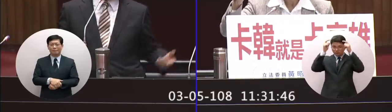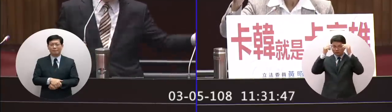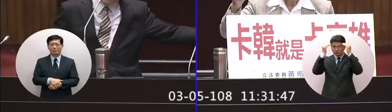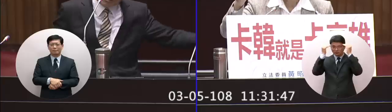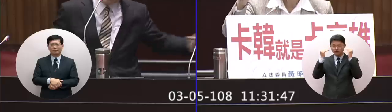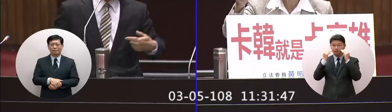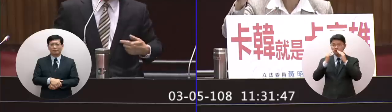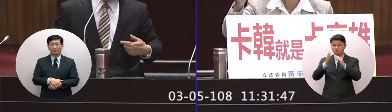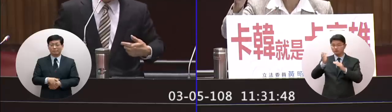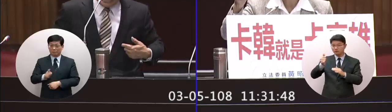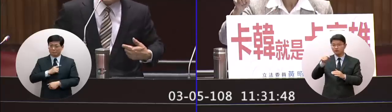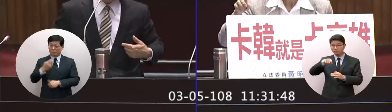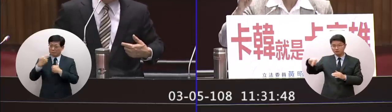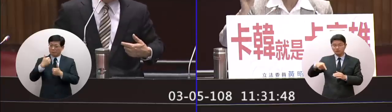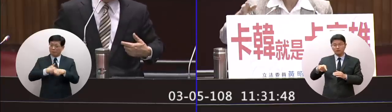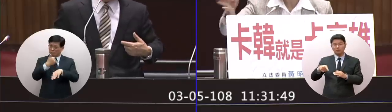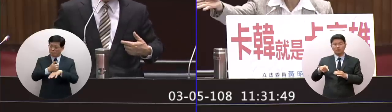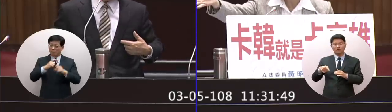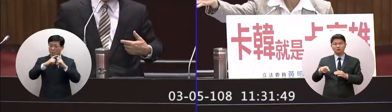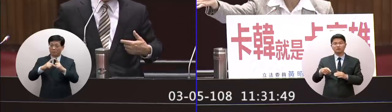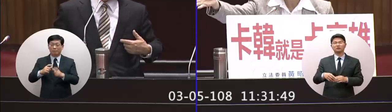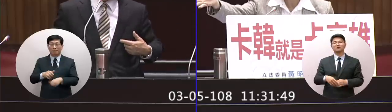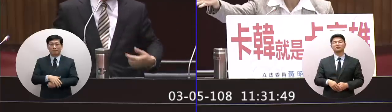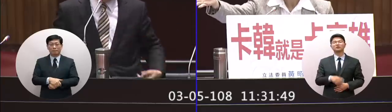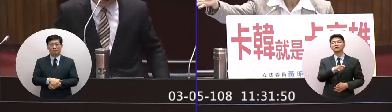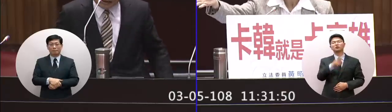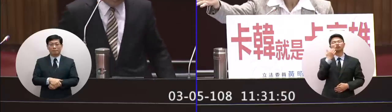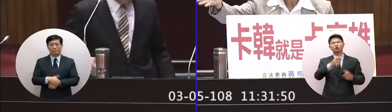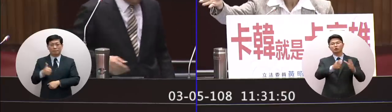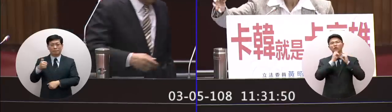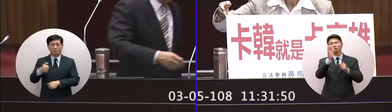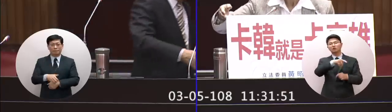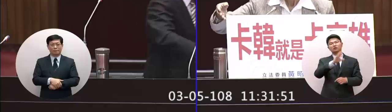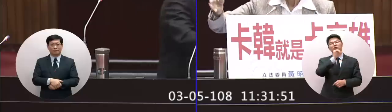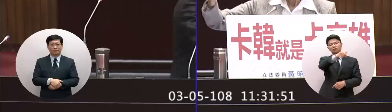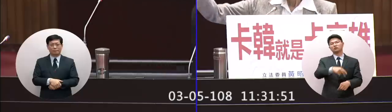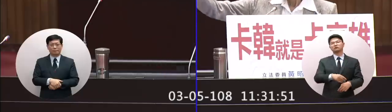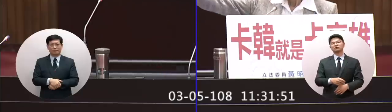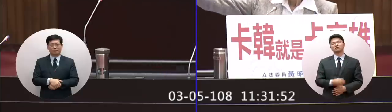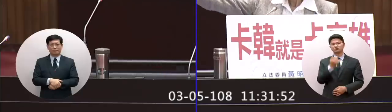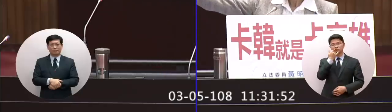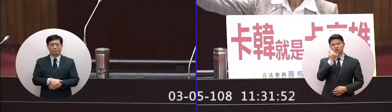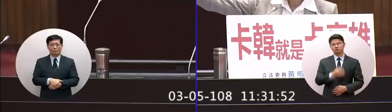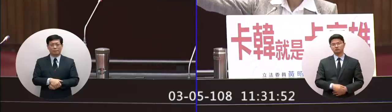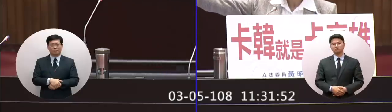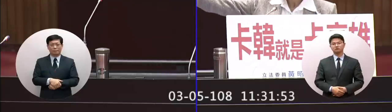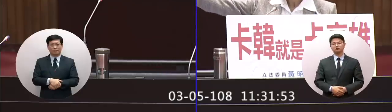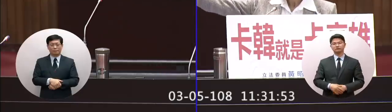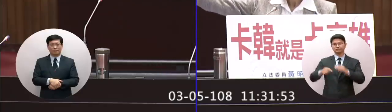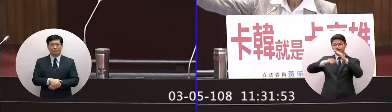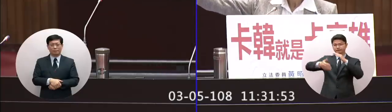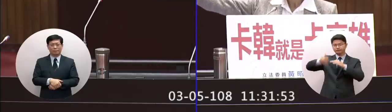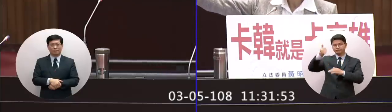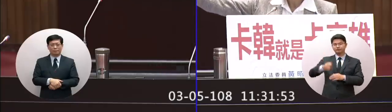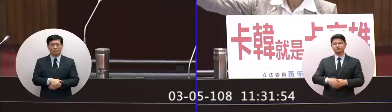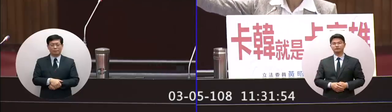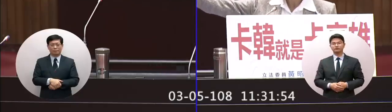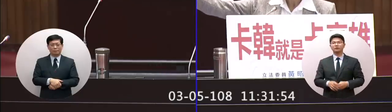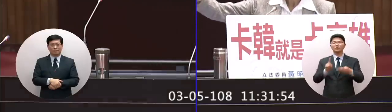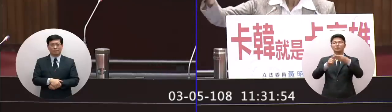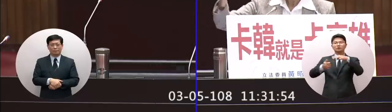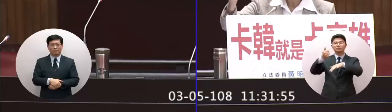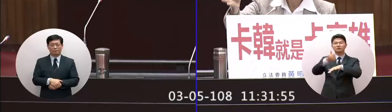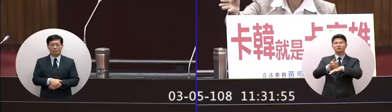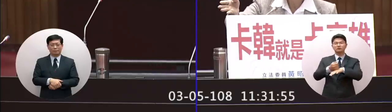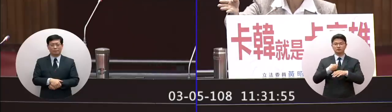韩流， 是你请我上来答询。 你不答询，你可以回去。 好，谢谢。 来，院长。哎，那个主